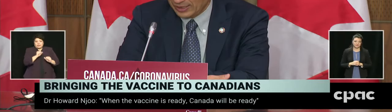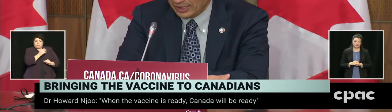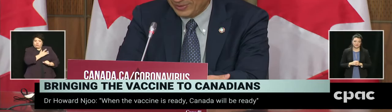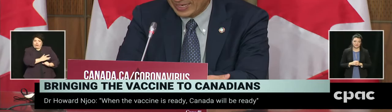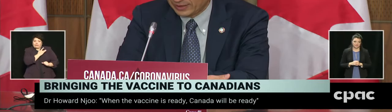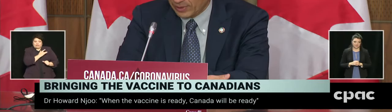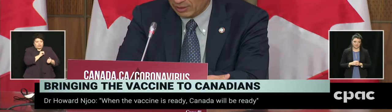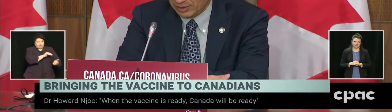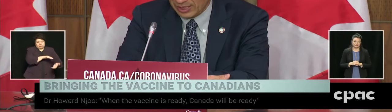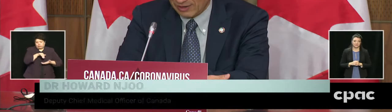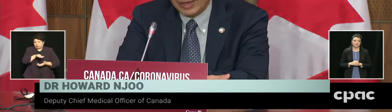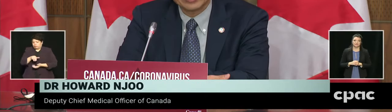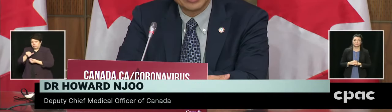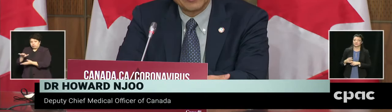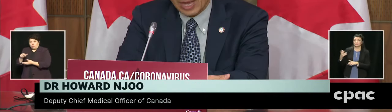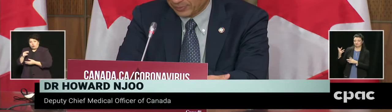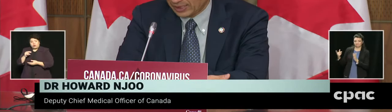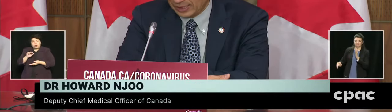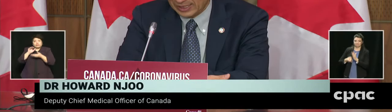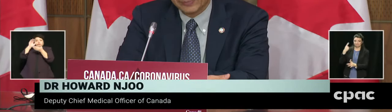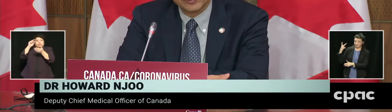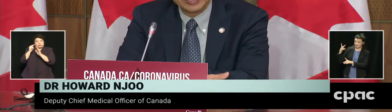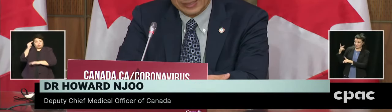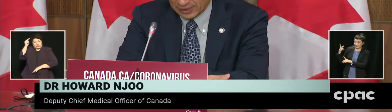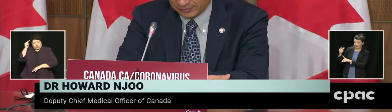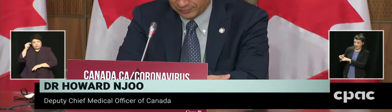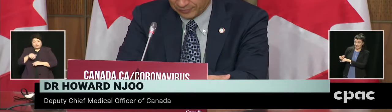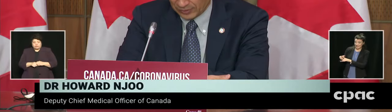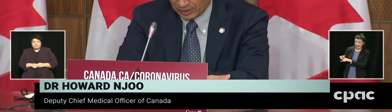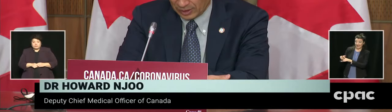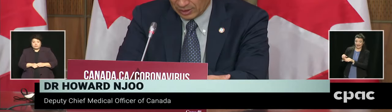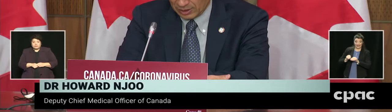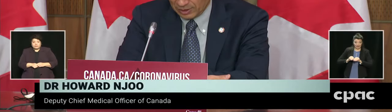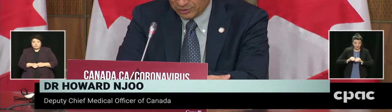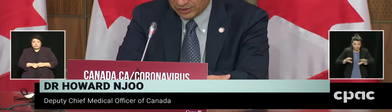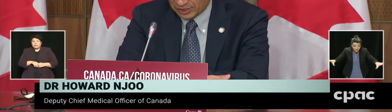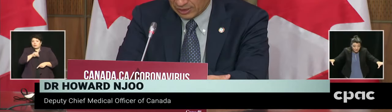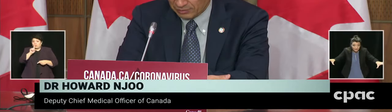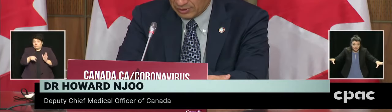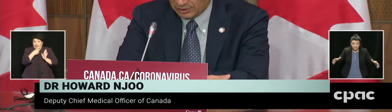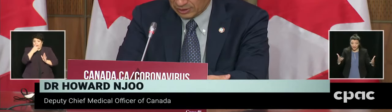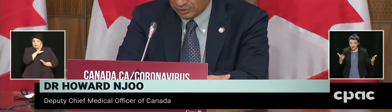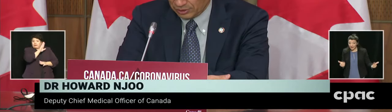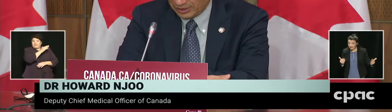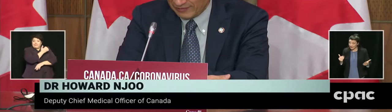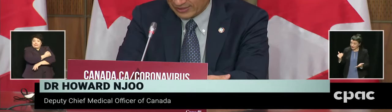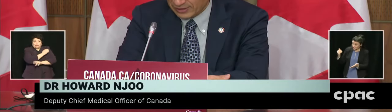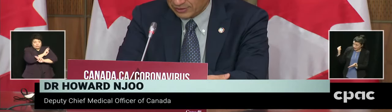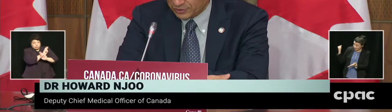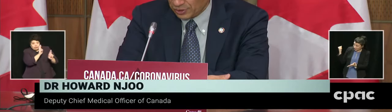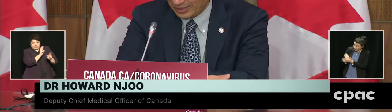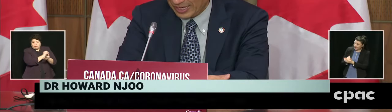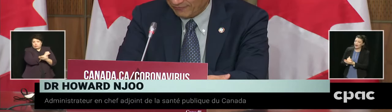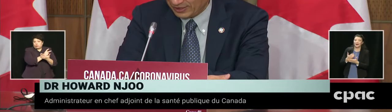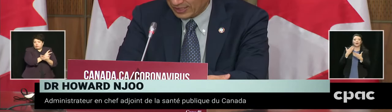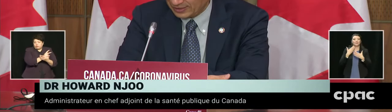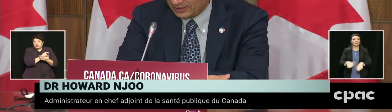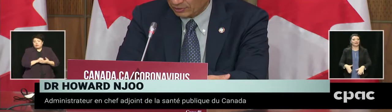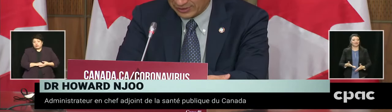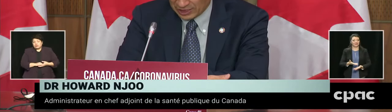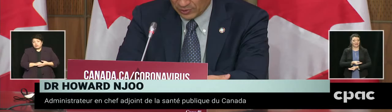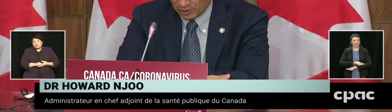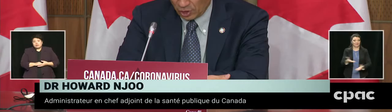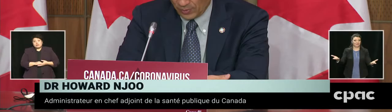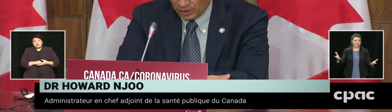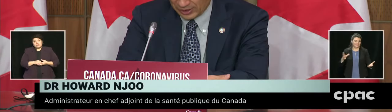territoires immédiatement après l'approbation. Jusqu'à ce que des vaccins sûrs, efficaces